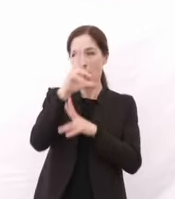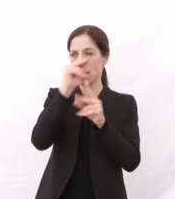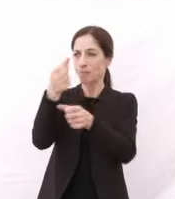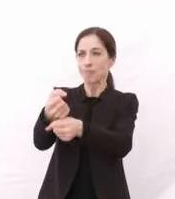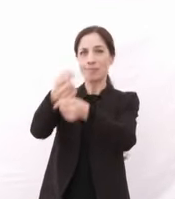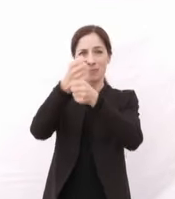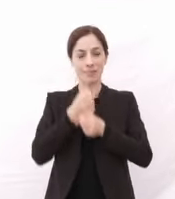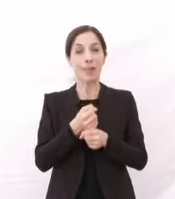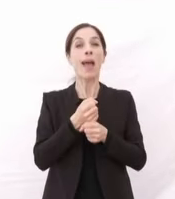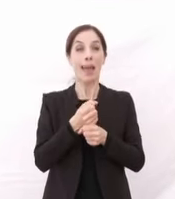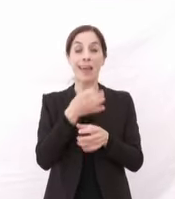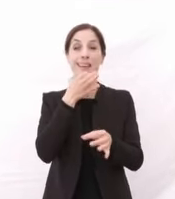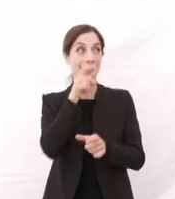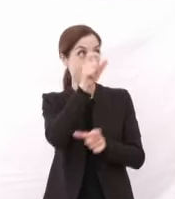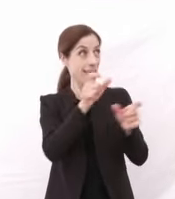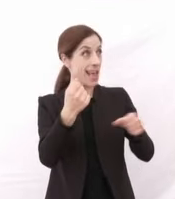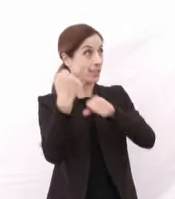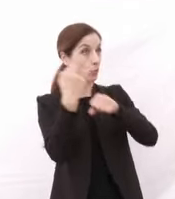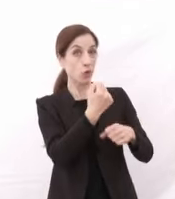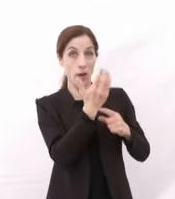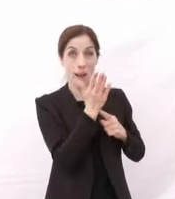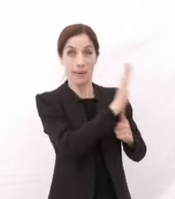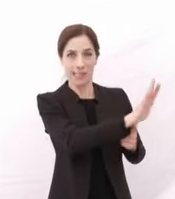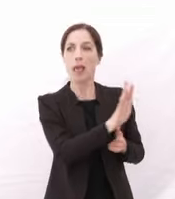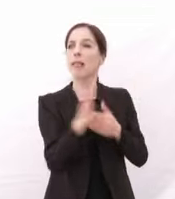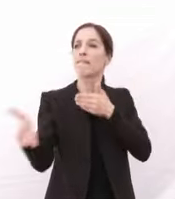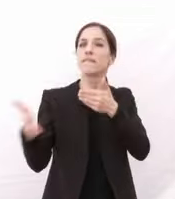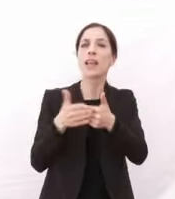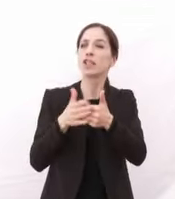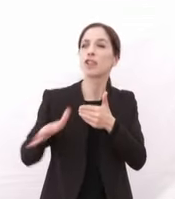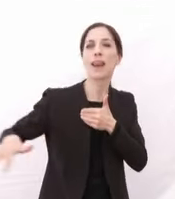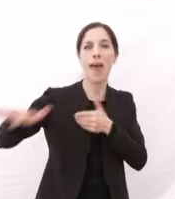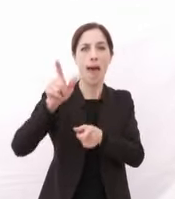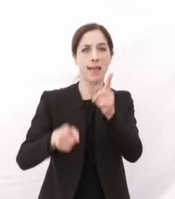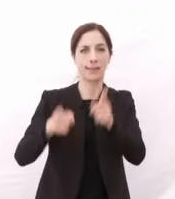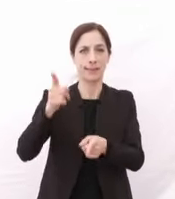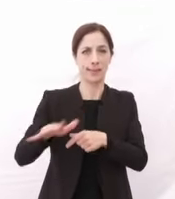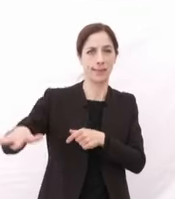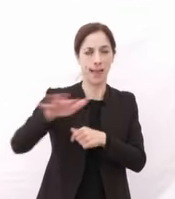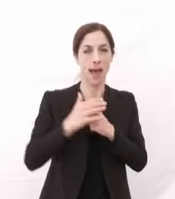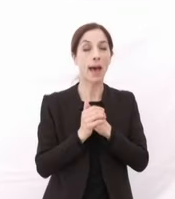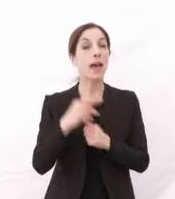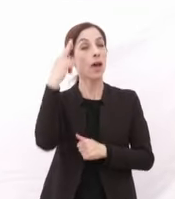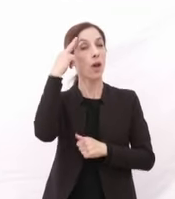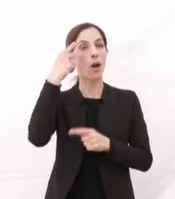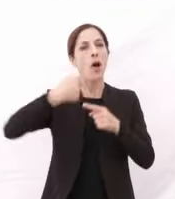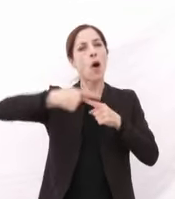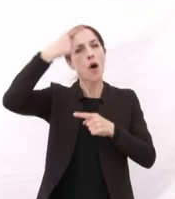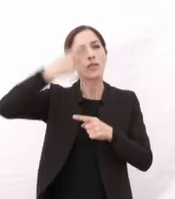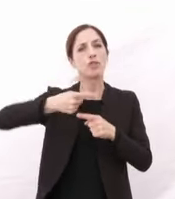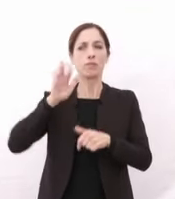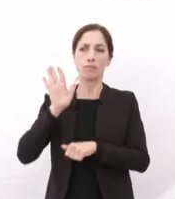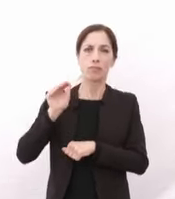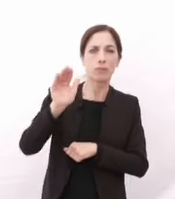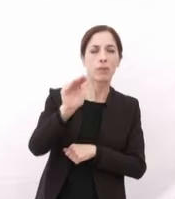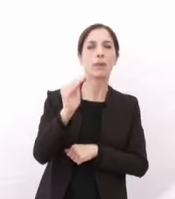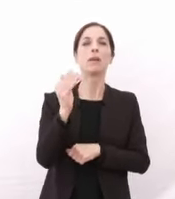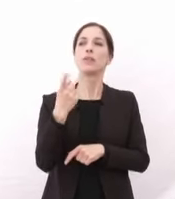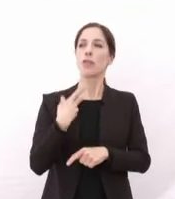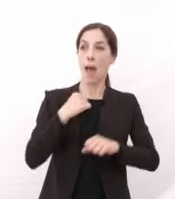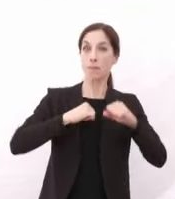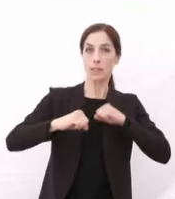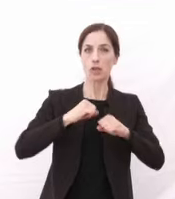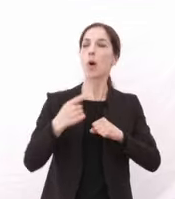rappresenta le istituzioni, ricordando che ogni giorno un amministratore è oggetto di atti di intimidazione nel